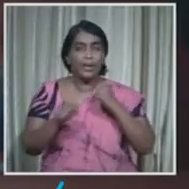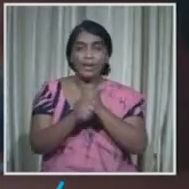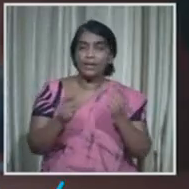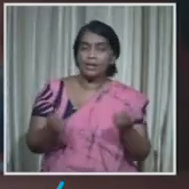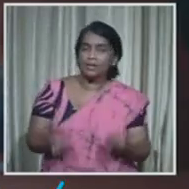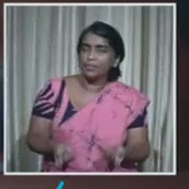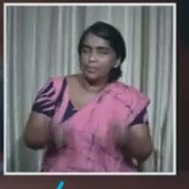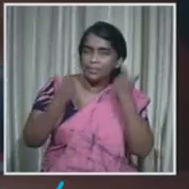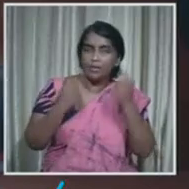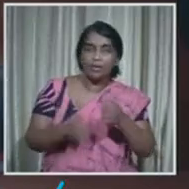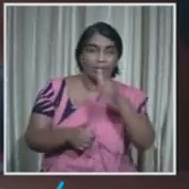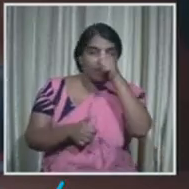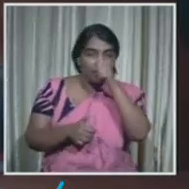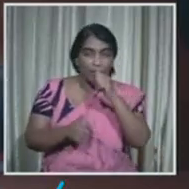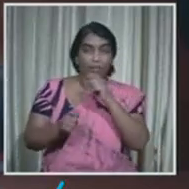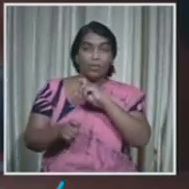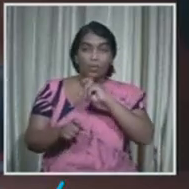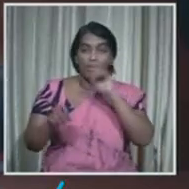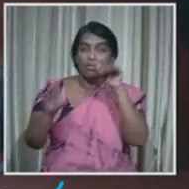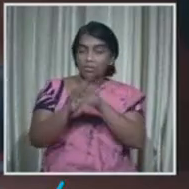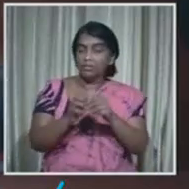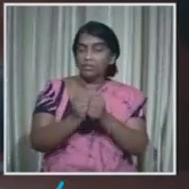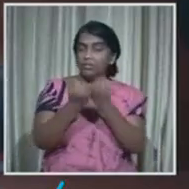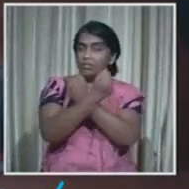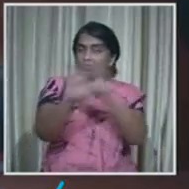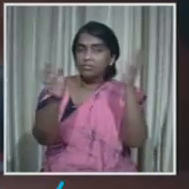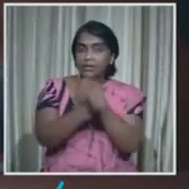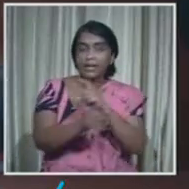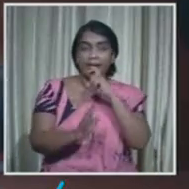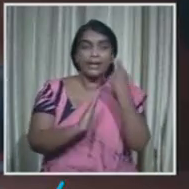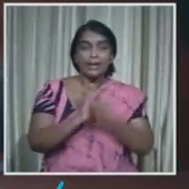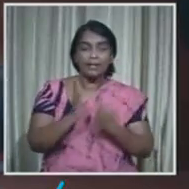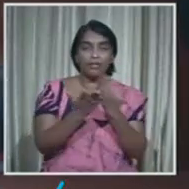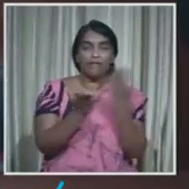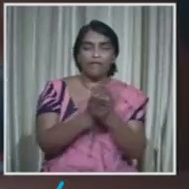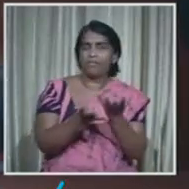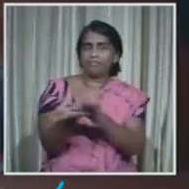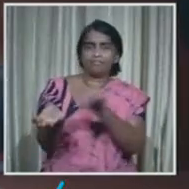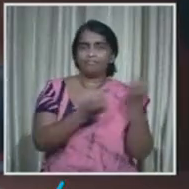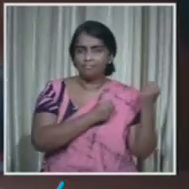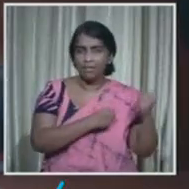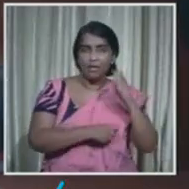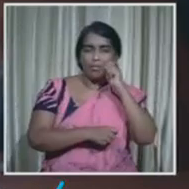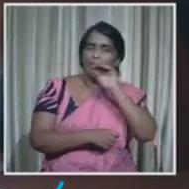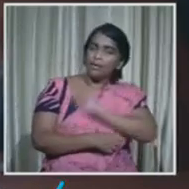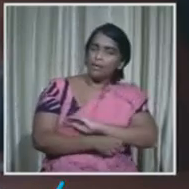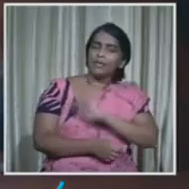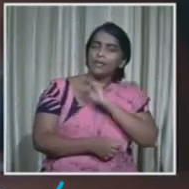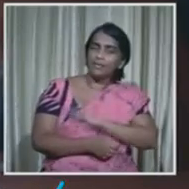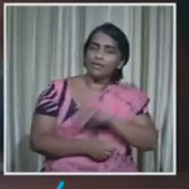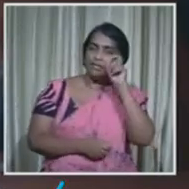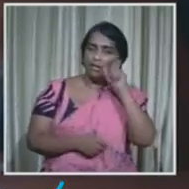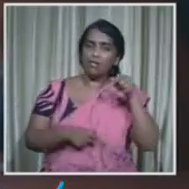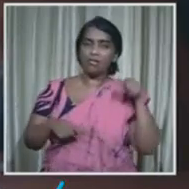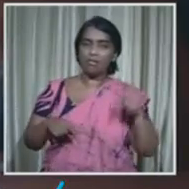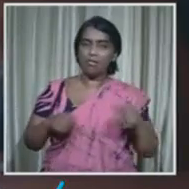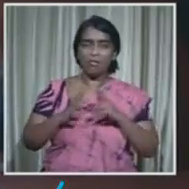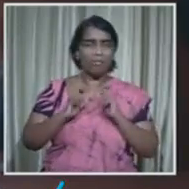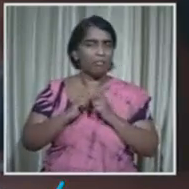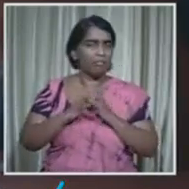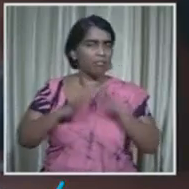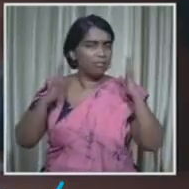නැතුණා වංචනිකයන් අධිකරණ නිදහස් වෙනවා නීතිපතිවරයා කියලා ෆයිල් ලස් කරගන්නවා මිනිස්සු විවස්සගෙන හිටියා මේවා දිහා නේද මෙතර අර්බුදයක්